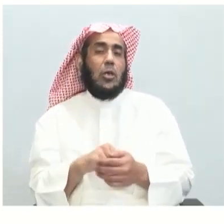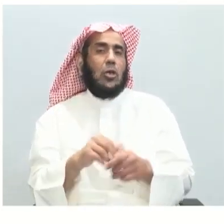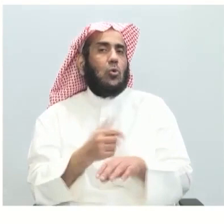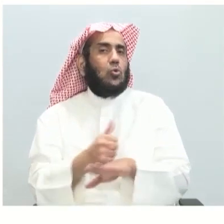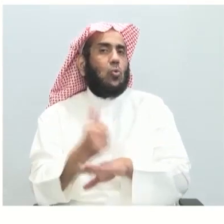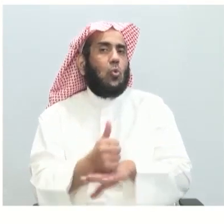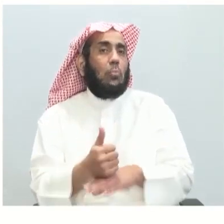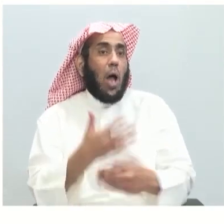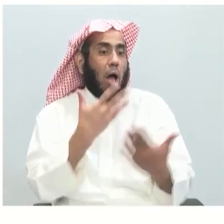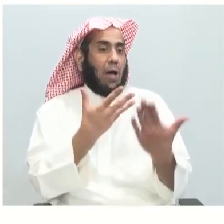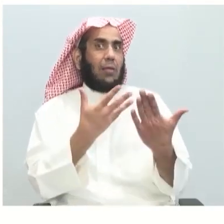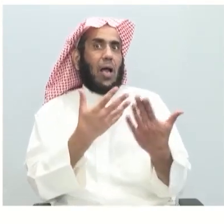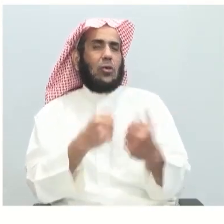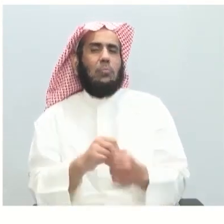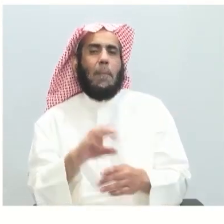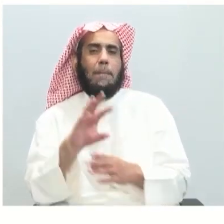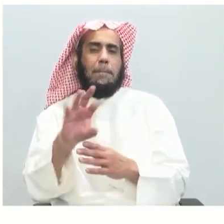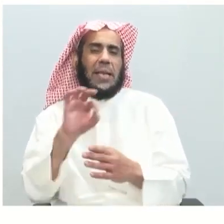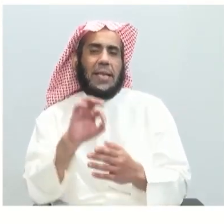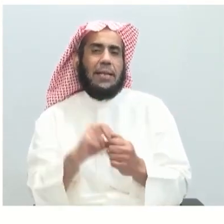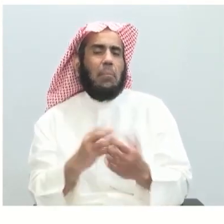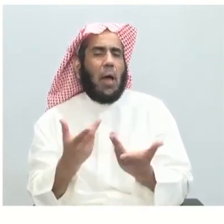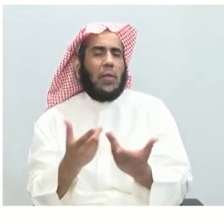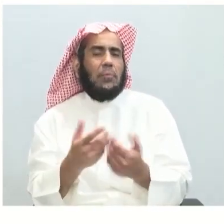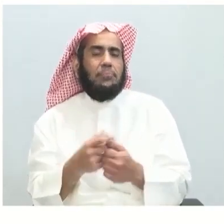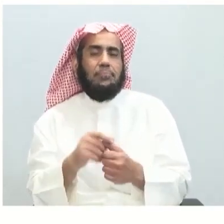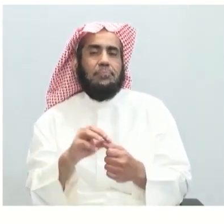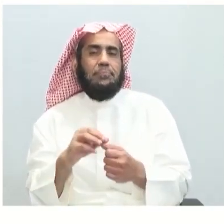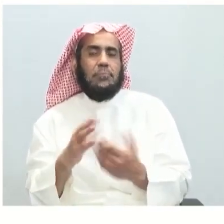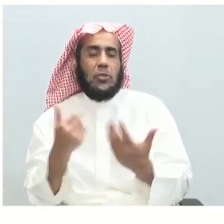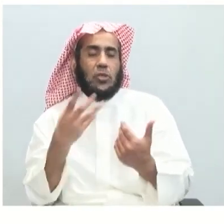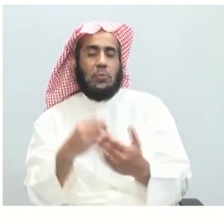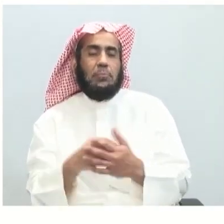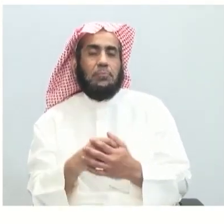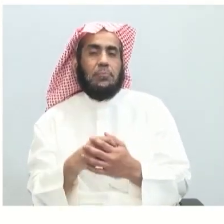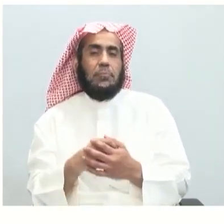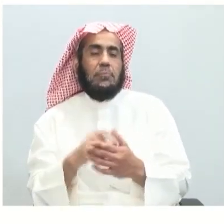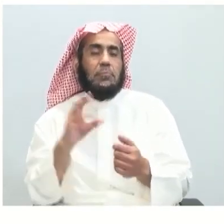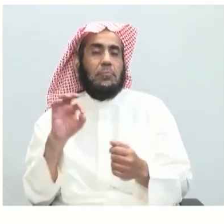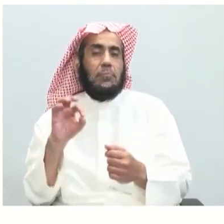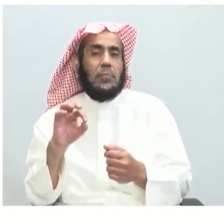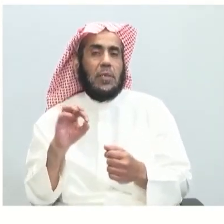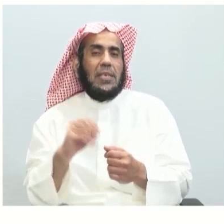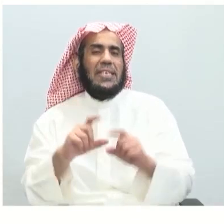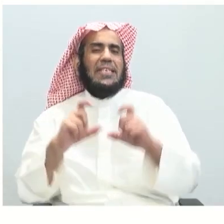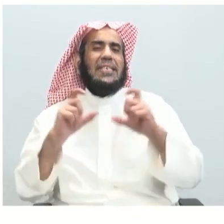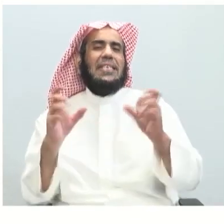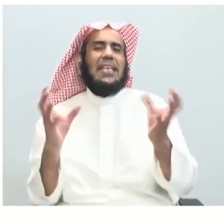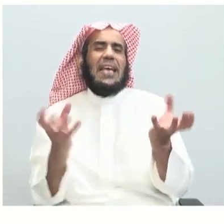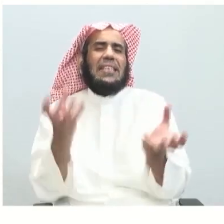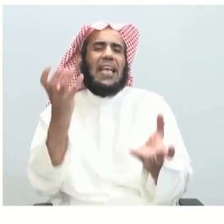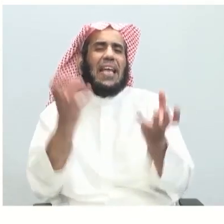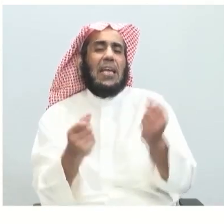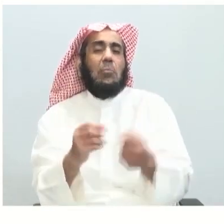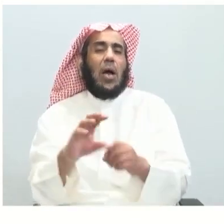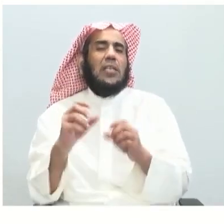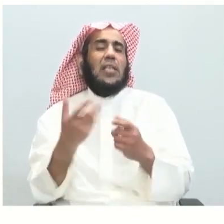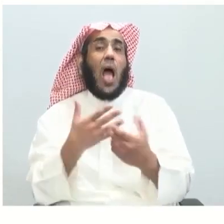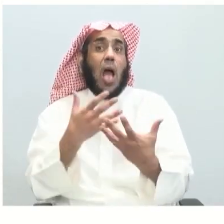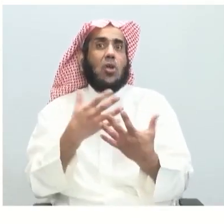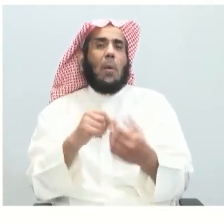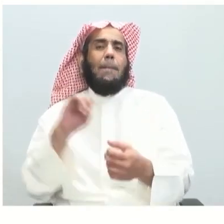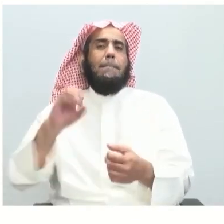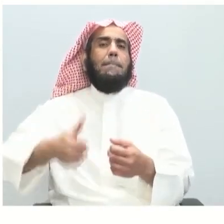التعجب يتكون اسلوب التعجب من ماذا جميل احسنتم هنا يتكون من صيغتي التعجب